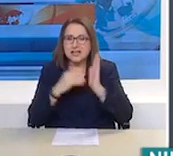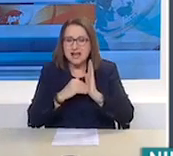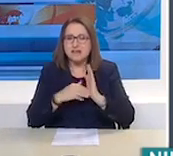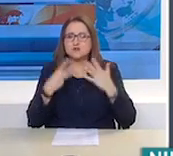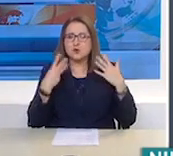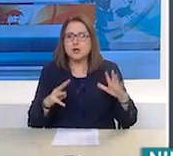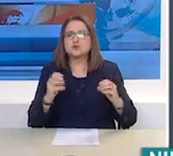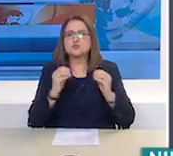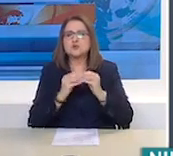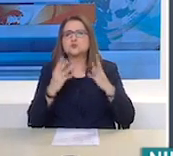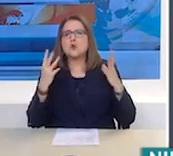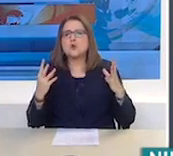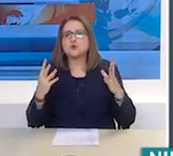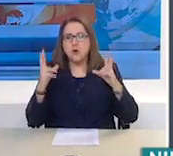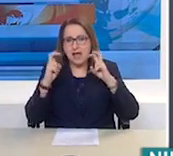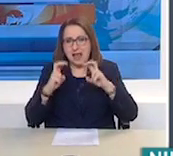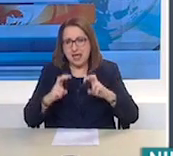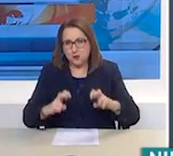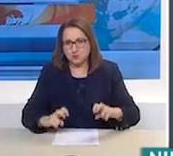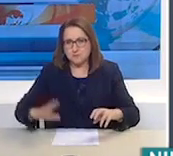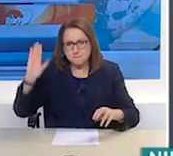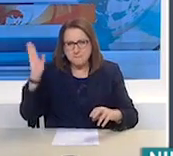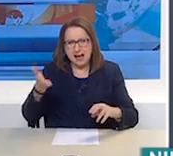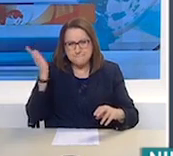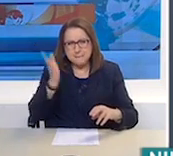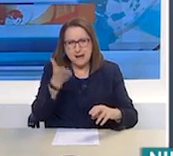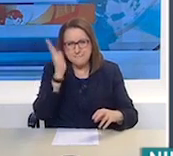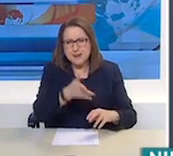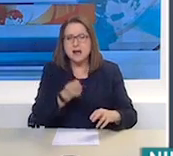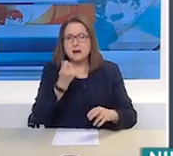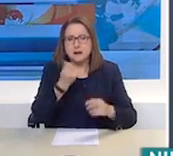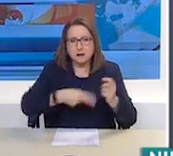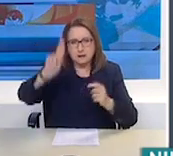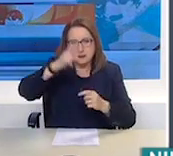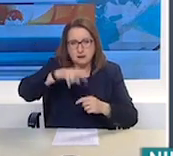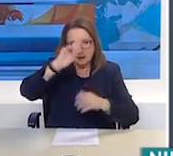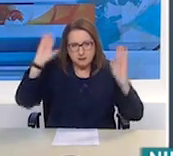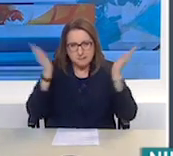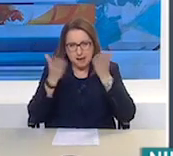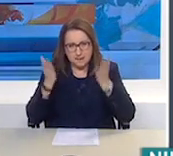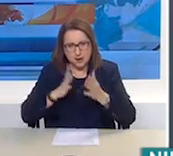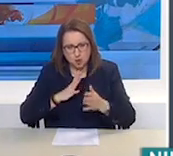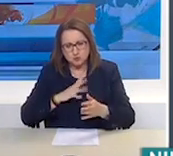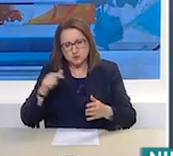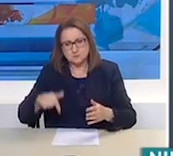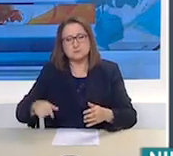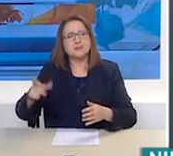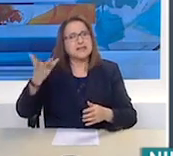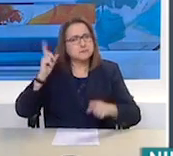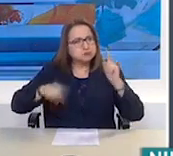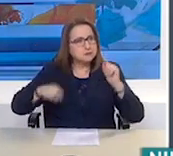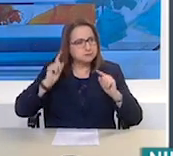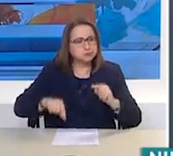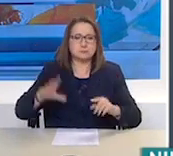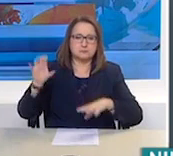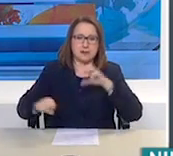8.828 ελέγχους επιβάλλοντας κυρώσεις για αισχροκέρδεια και μη τήρηση των κανόνων λειτουργίας. Αγαπητοί συμπολίτες,